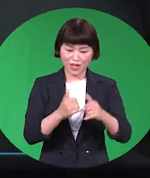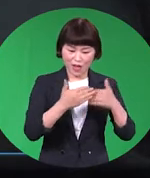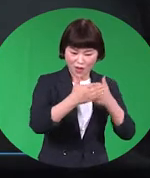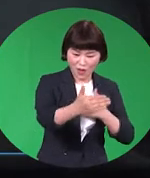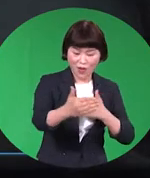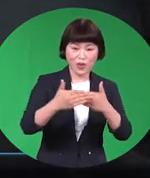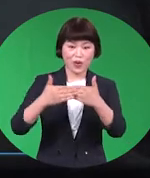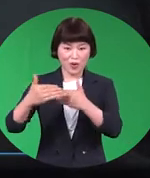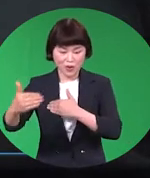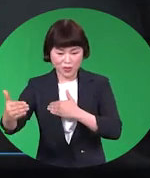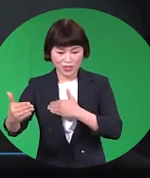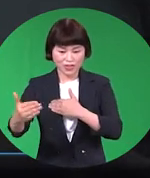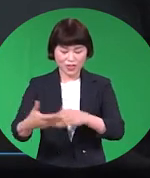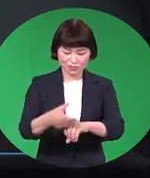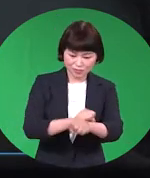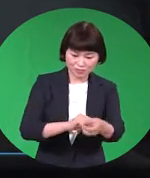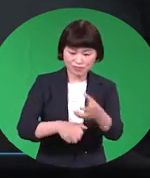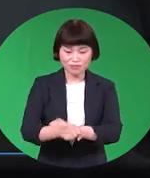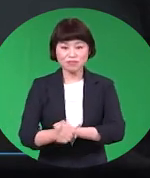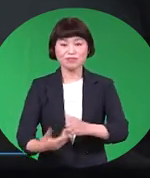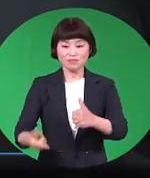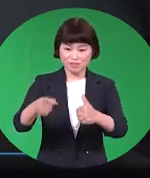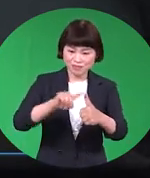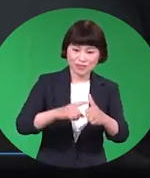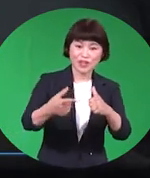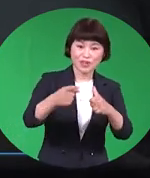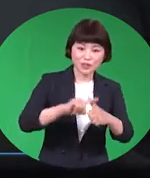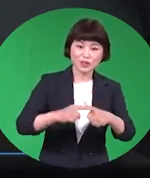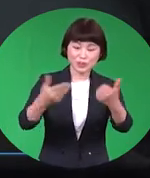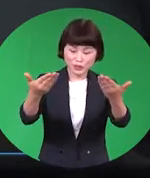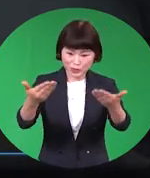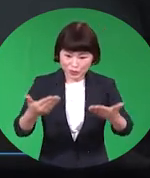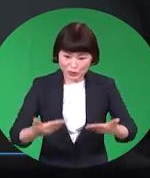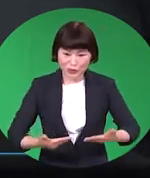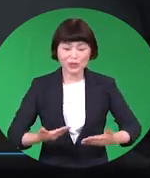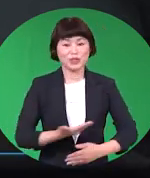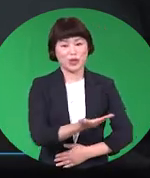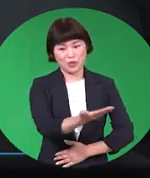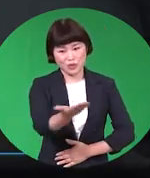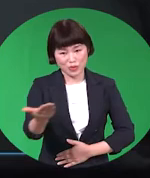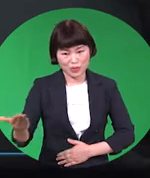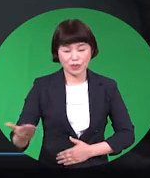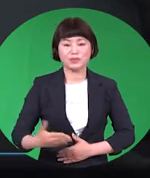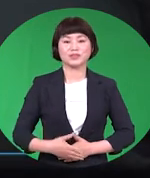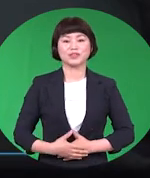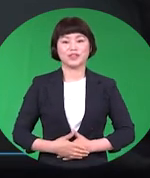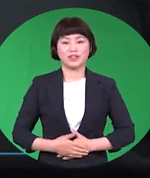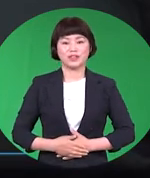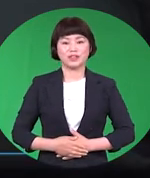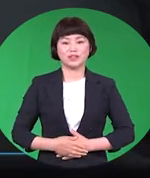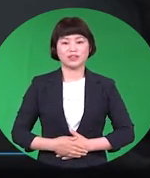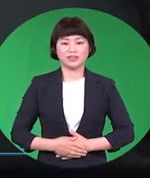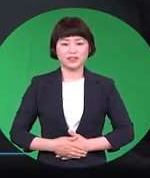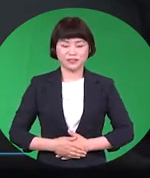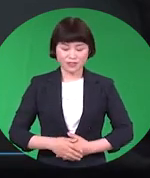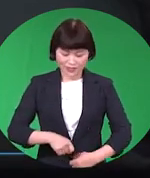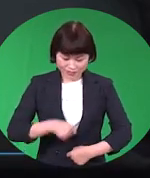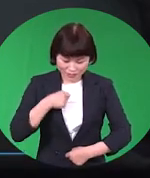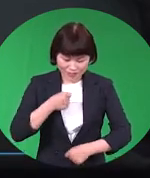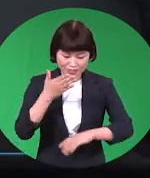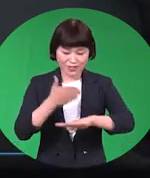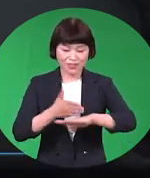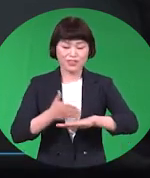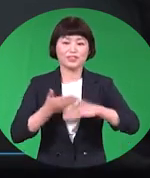차분하게 코로나19 대응에 힘을 모아주시는 존경하는 양평 군민들께